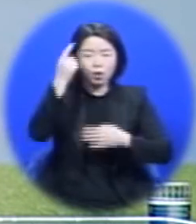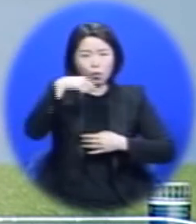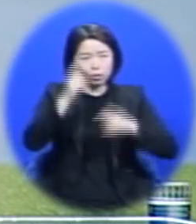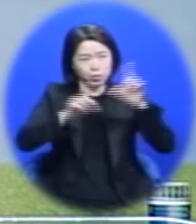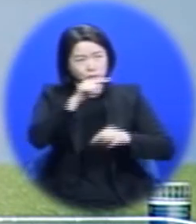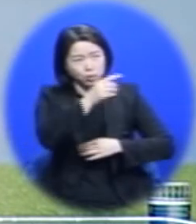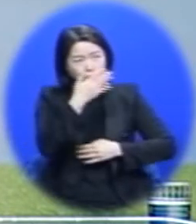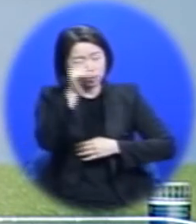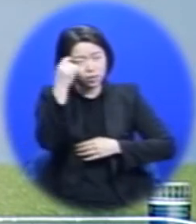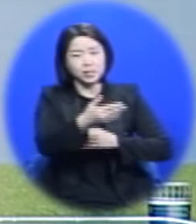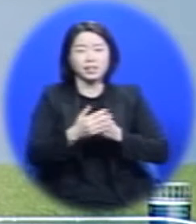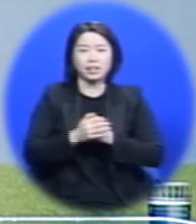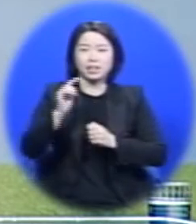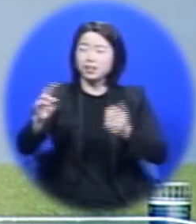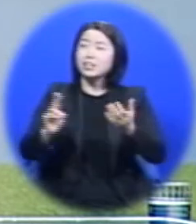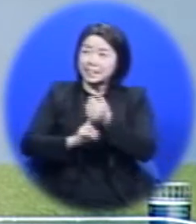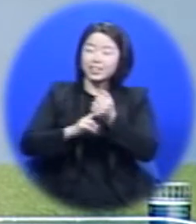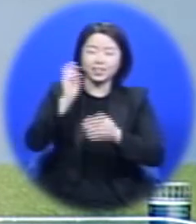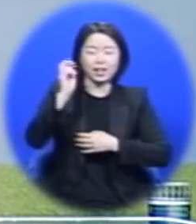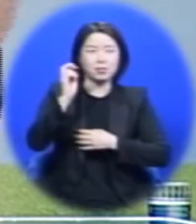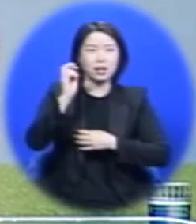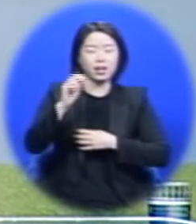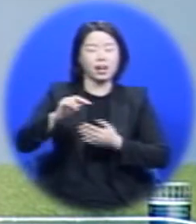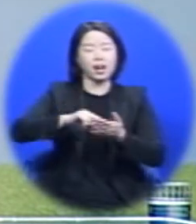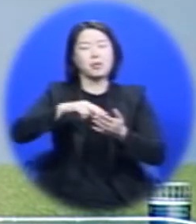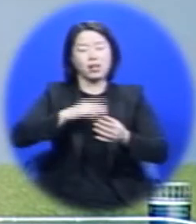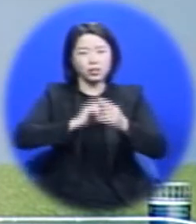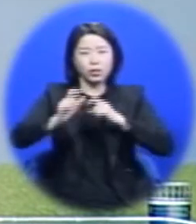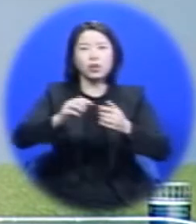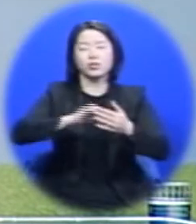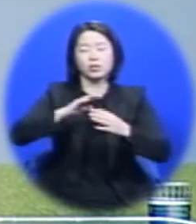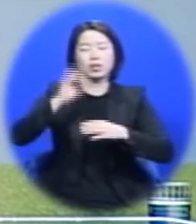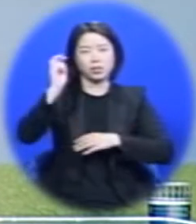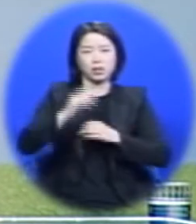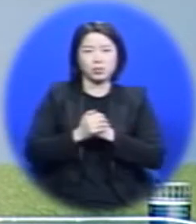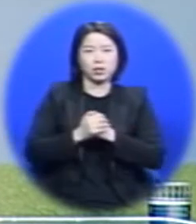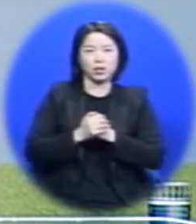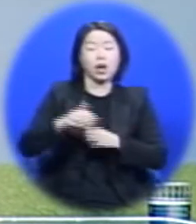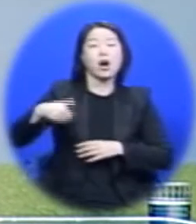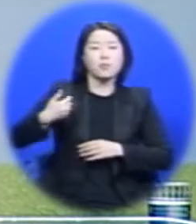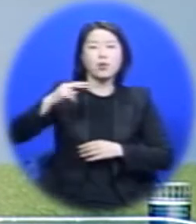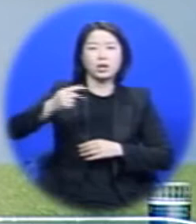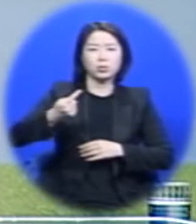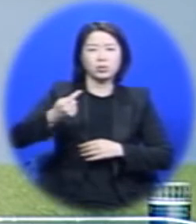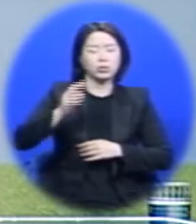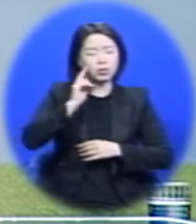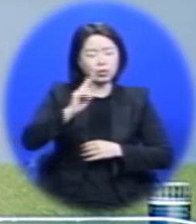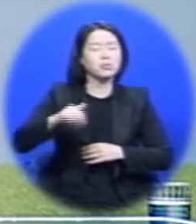수가 있나? 이건 기적이다 이러면서 아마 그는 까무러칠 거예요. 몰라도 우리가 정말 한참 모르는